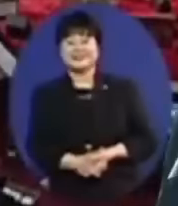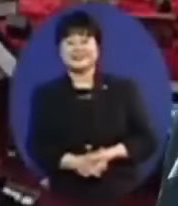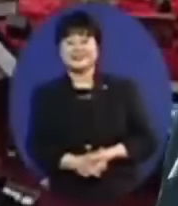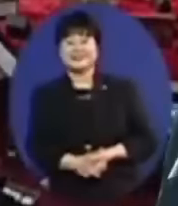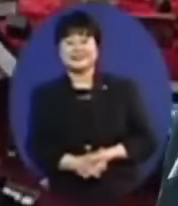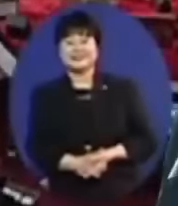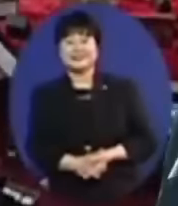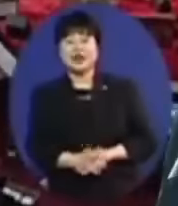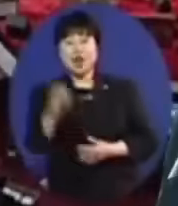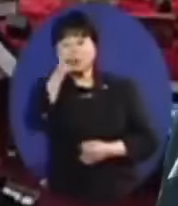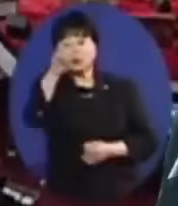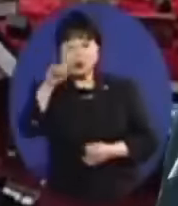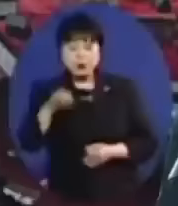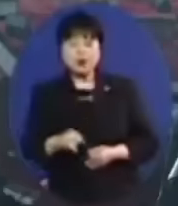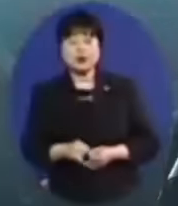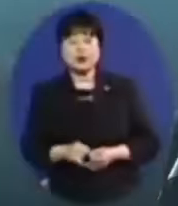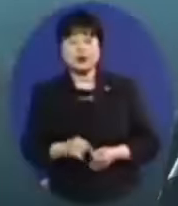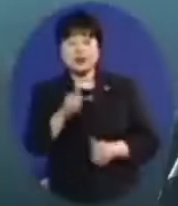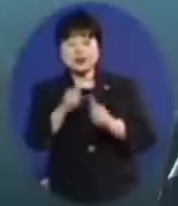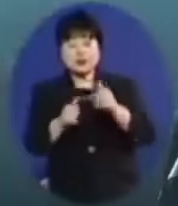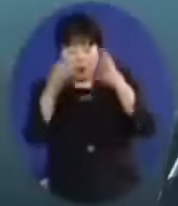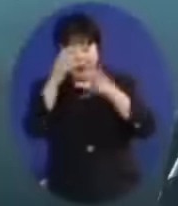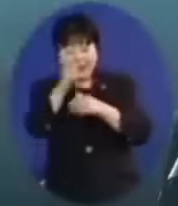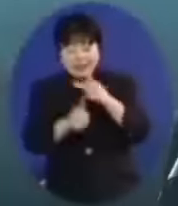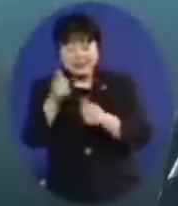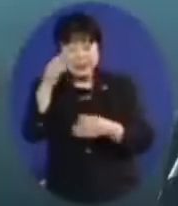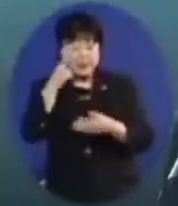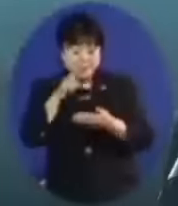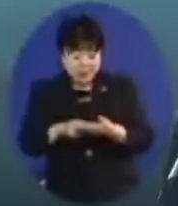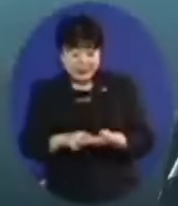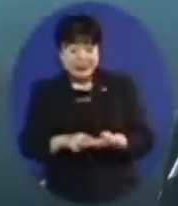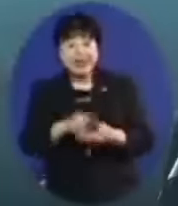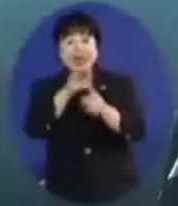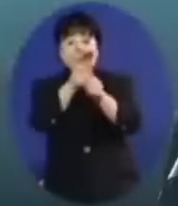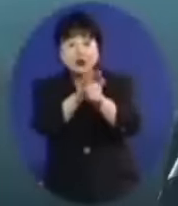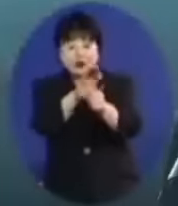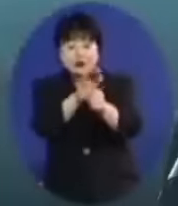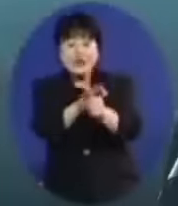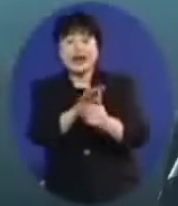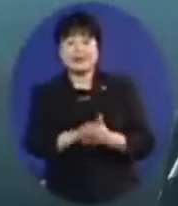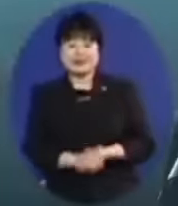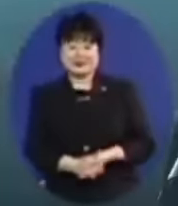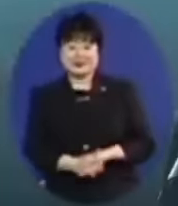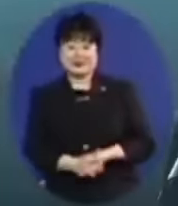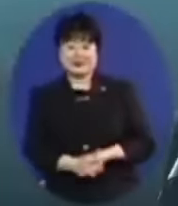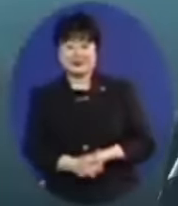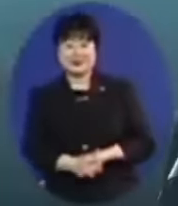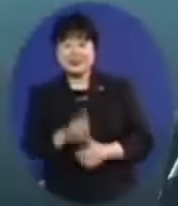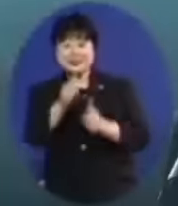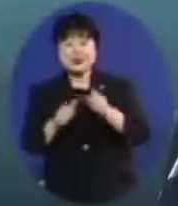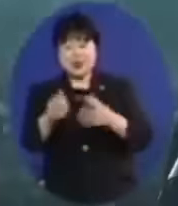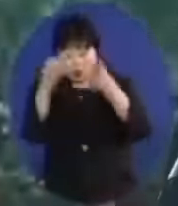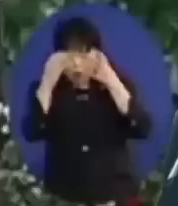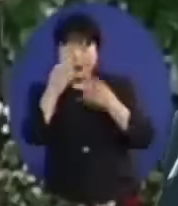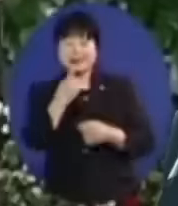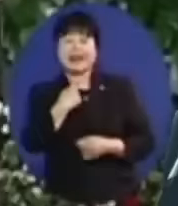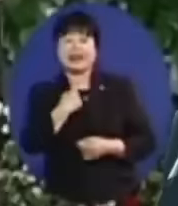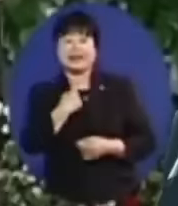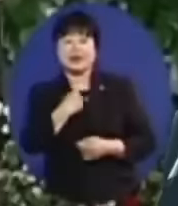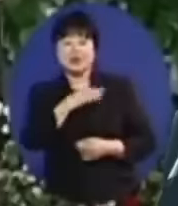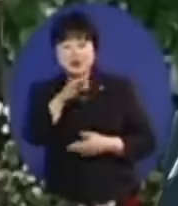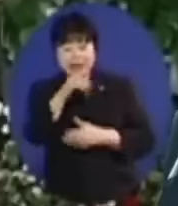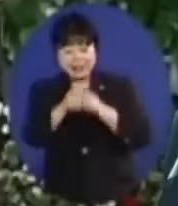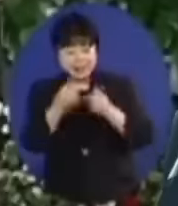존 번년은 시험과 고난은 우리가 하나님을 찾게 한다고 말했습니다. 시험과 고난을 다가오면 우리가 하나님을